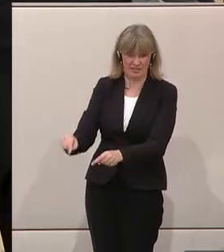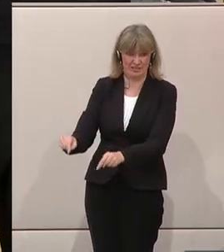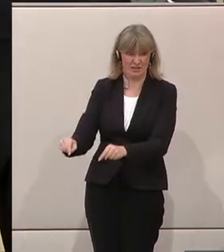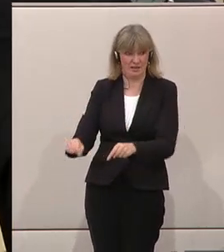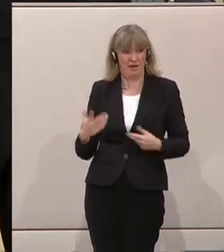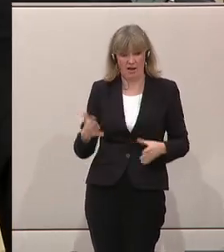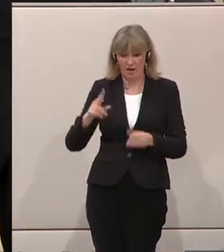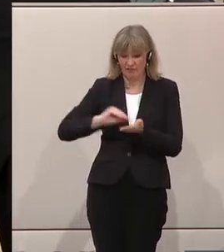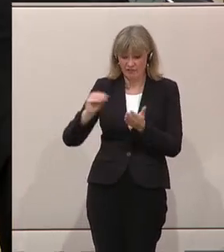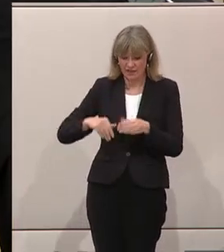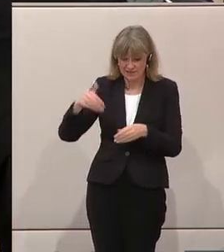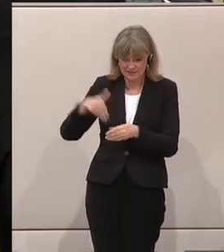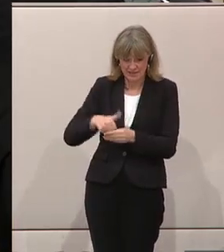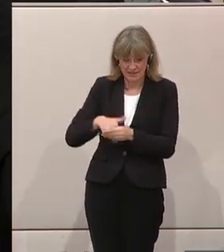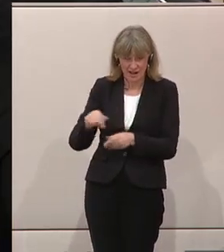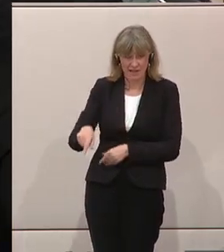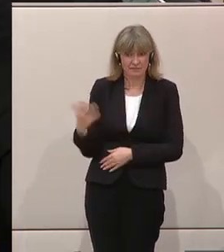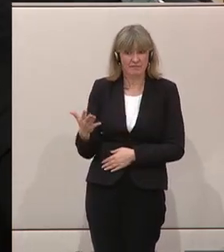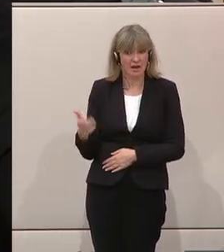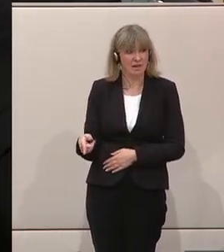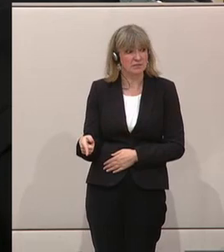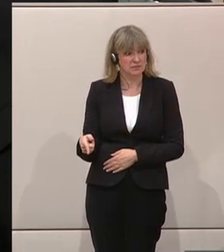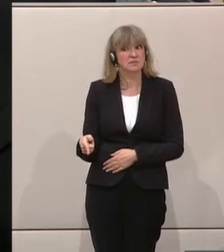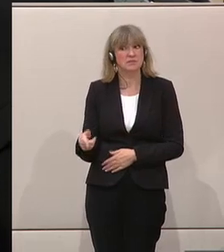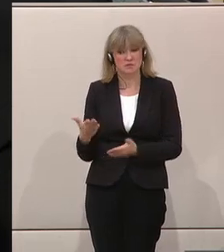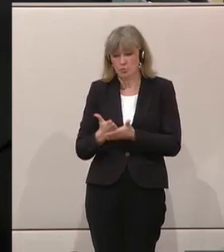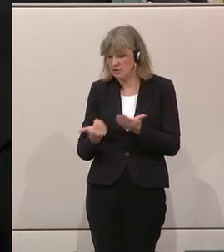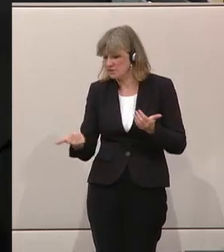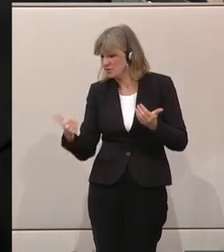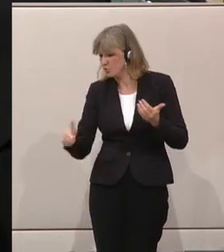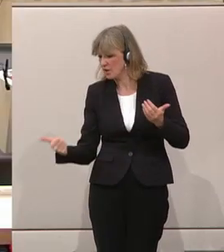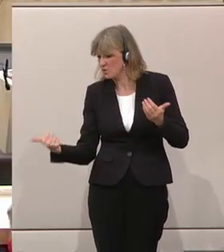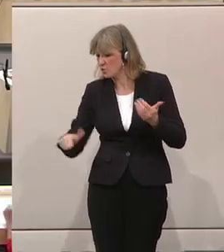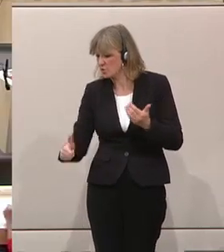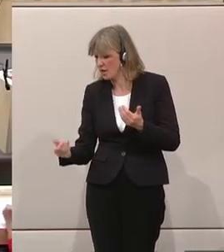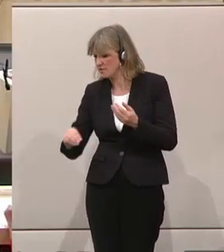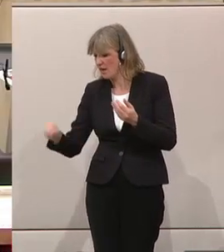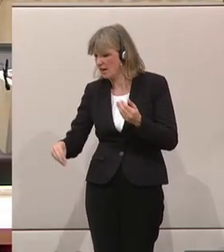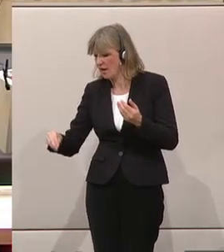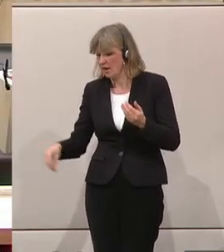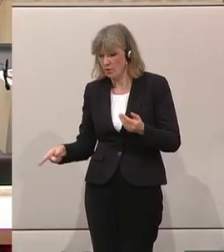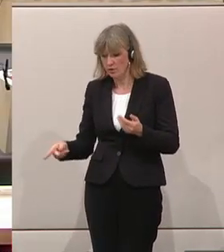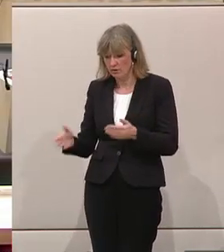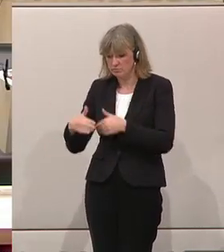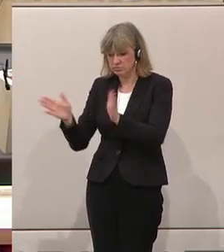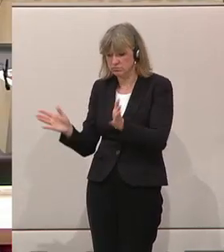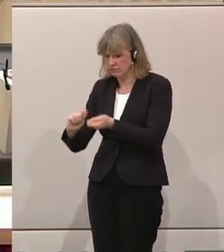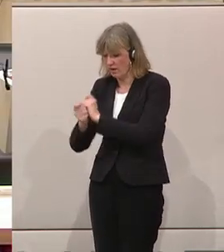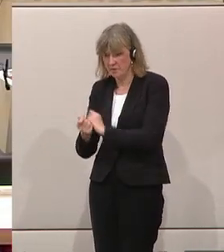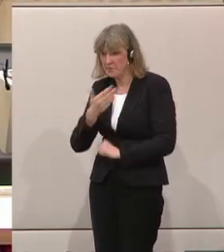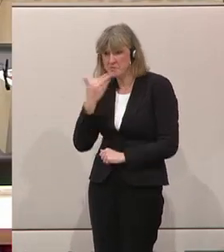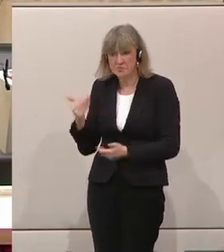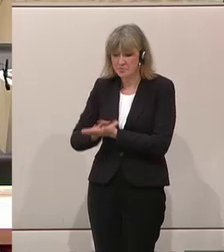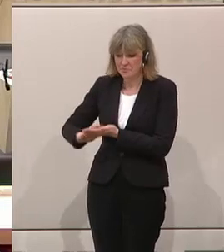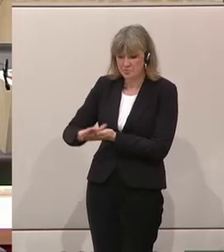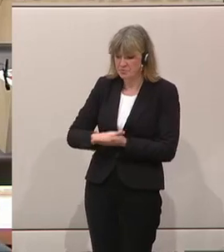und diese Vertragsinhalte sind es eben, die durch diese Zusatzerklärung in keinster Weise aufgemacht oder geändert worden sind.